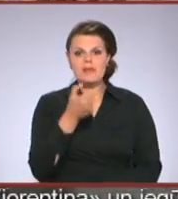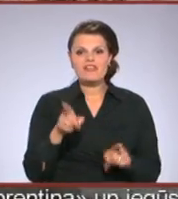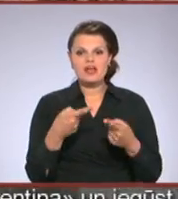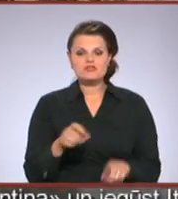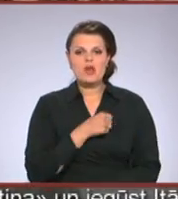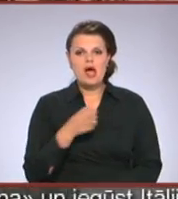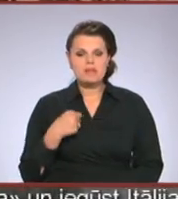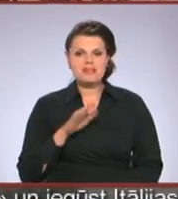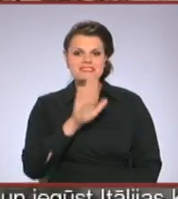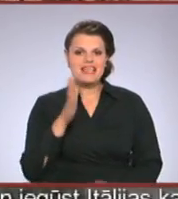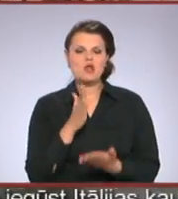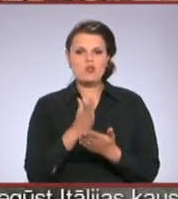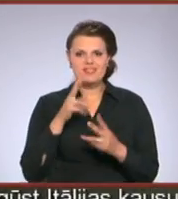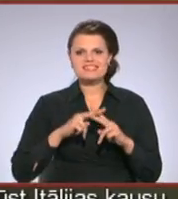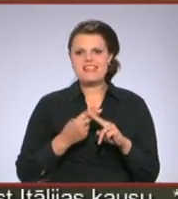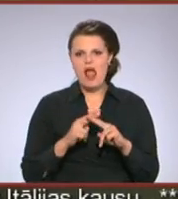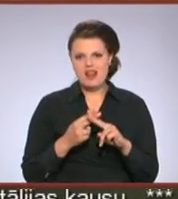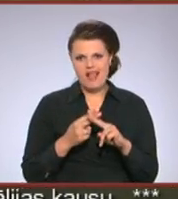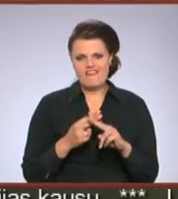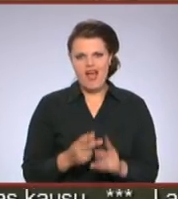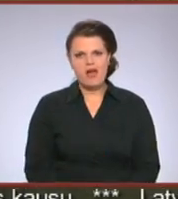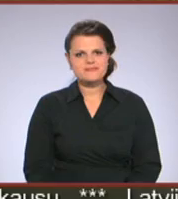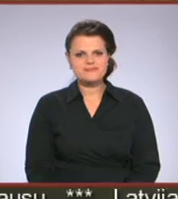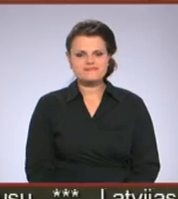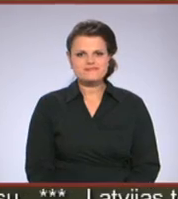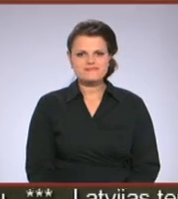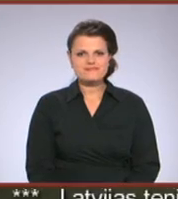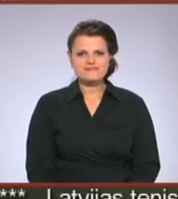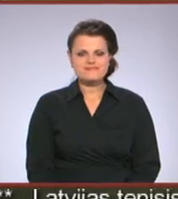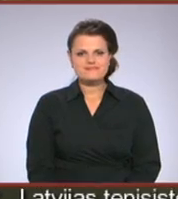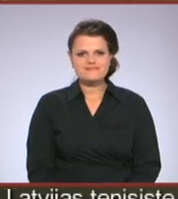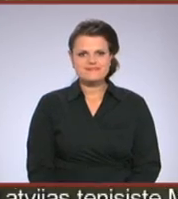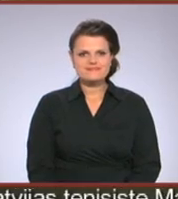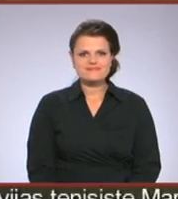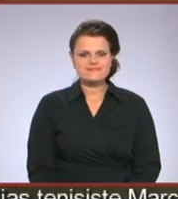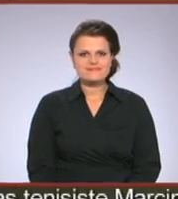spēku diena norisināsies Jelgavā. Elīna Lapiņa, Artūrs Gruzdiņš, Vidzemes televīzija.